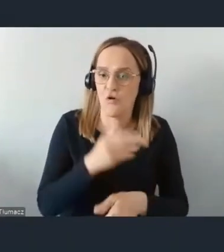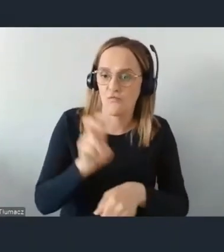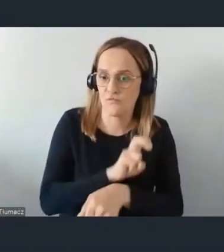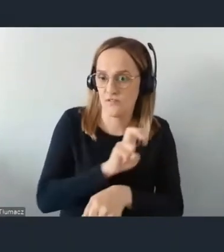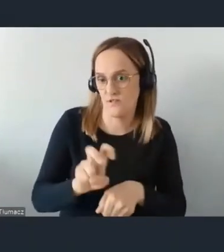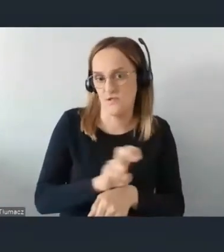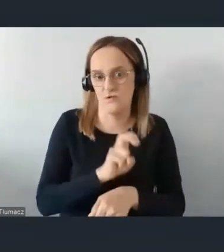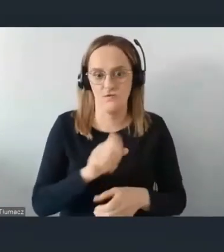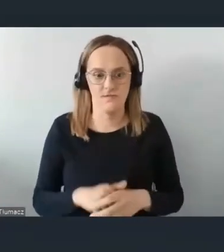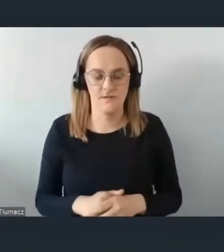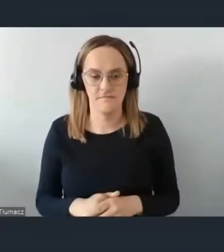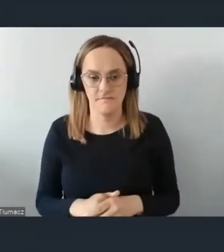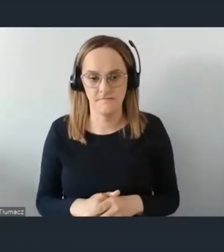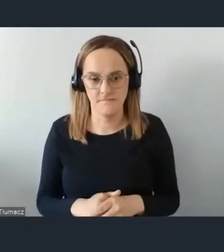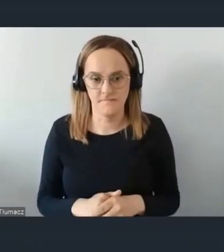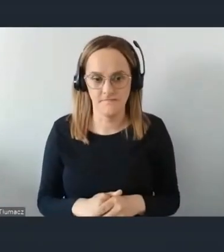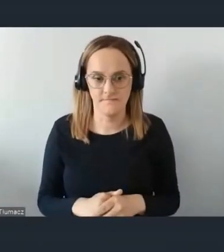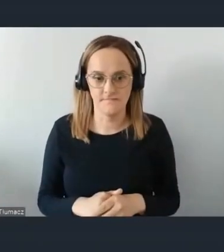technologii.